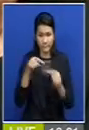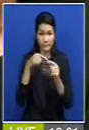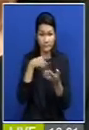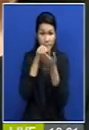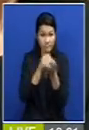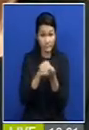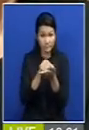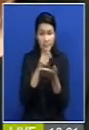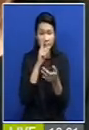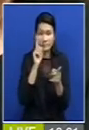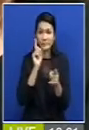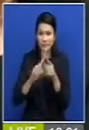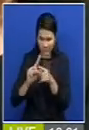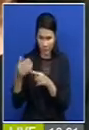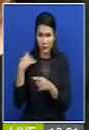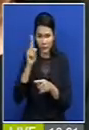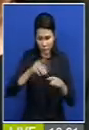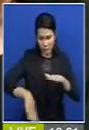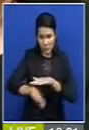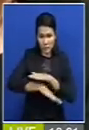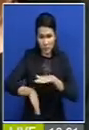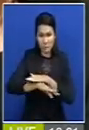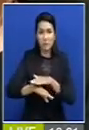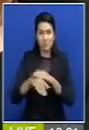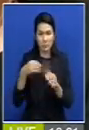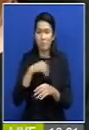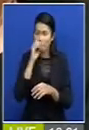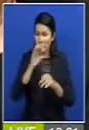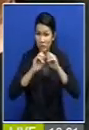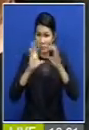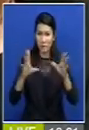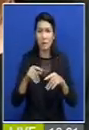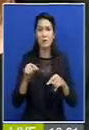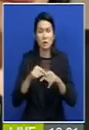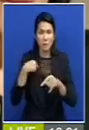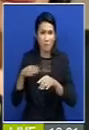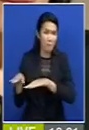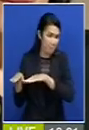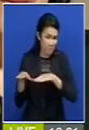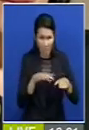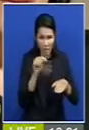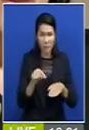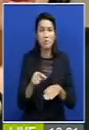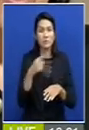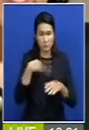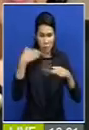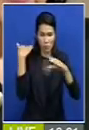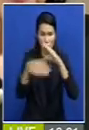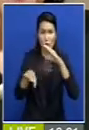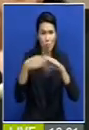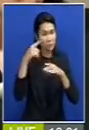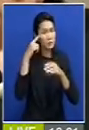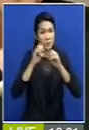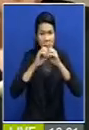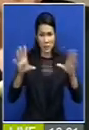การนะครับที่จะต้องมีหลักฐานต่างๆก็ยืนยันนะครับว่าบริการพร้อมเพย์มีหลักฐานการโอนเงินชัดเจนลด